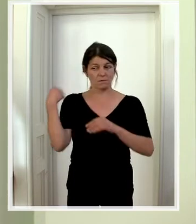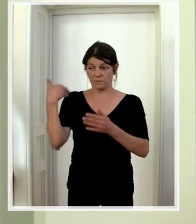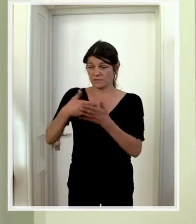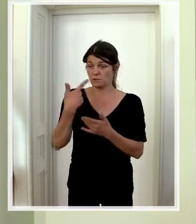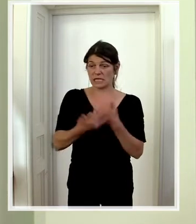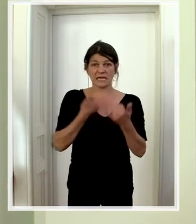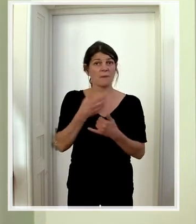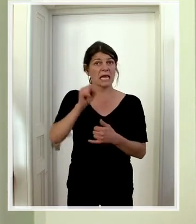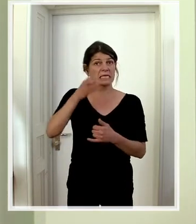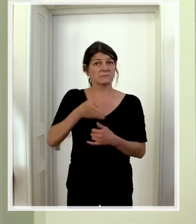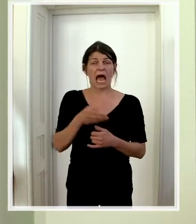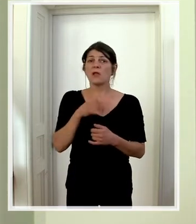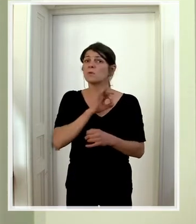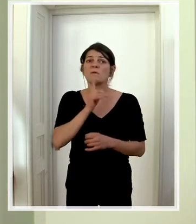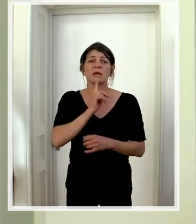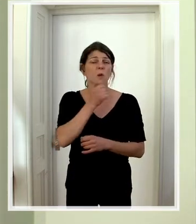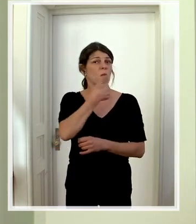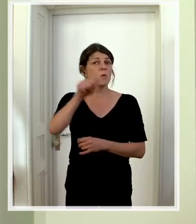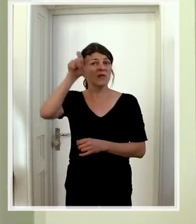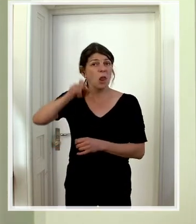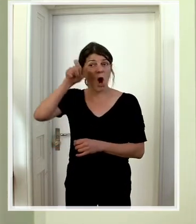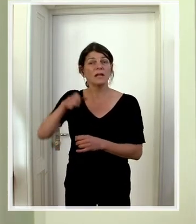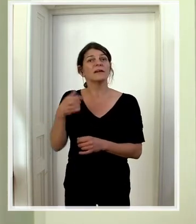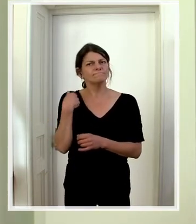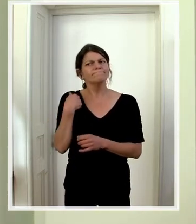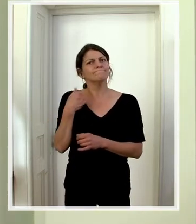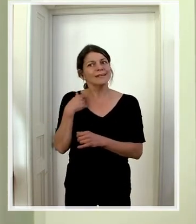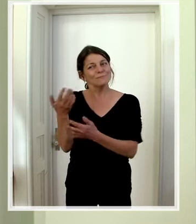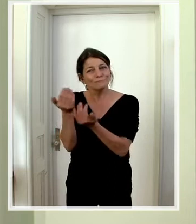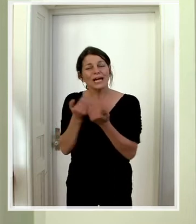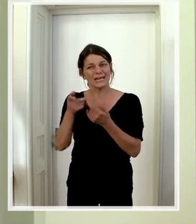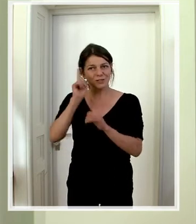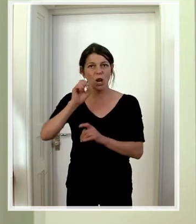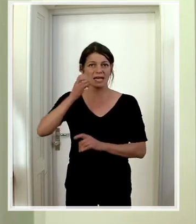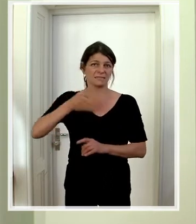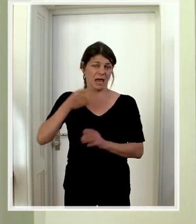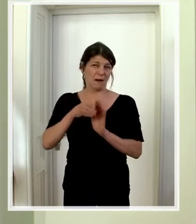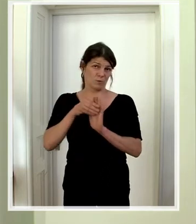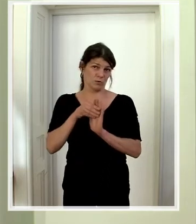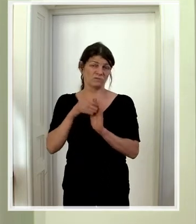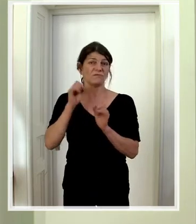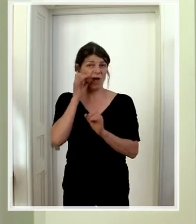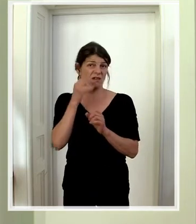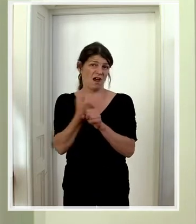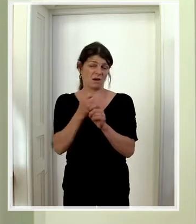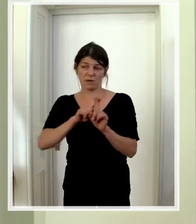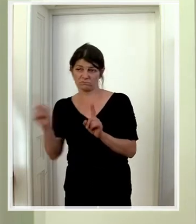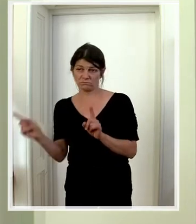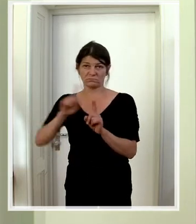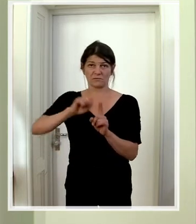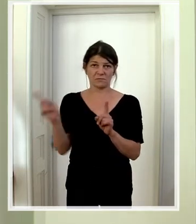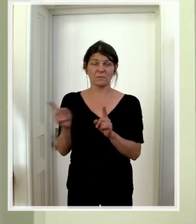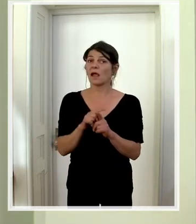wenige hundert Pendler bewegen können, die S-Bahn auch zu benutzen. Wobei nicht ganz klar ist, wie viele Pendler überhaupt